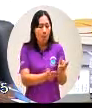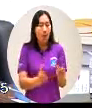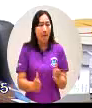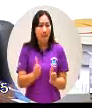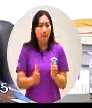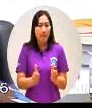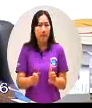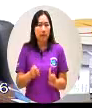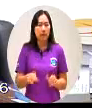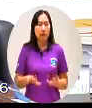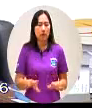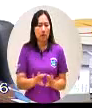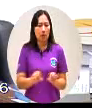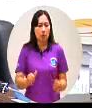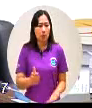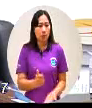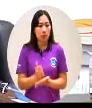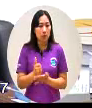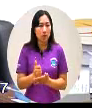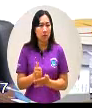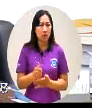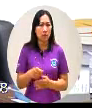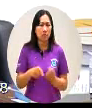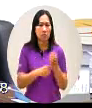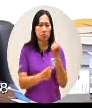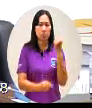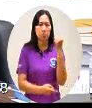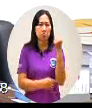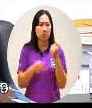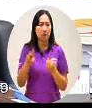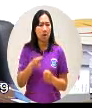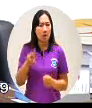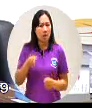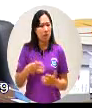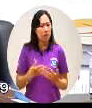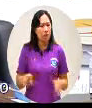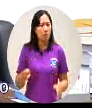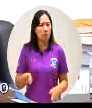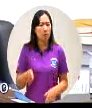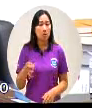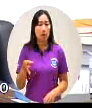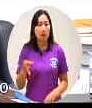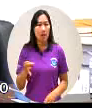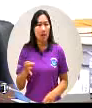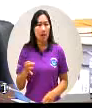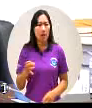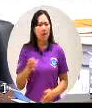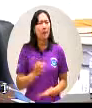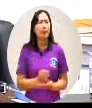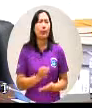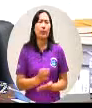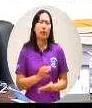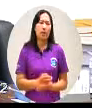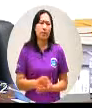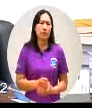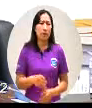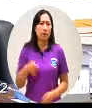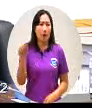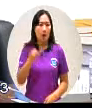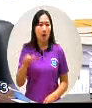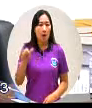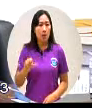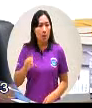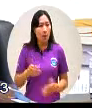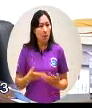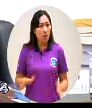尔，36%，差不多2,000几平尔吼。哦，这个金额无济呢，市场这5,000多万尔呢，伊个一平，这个一